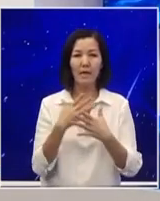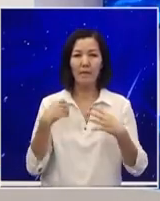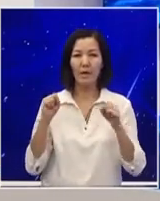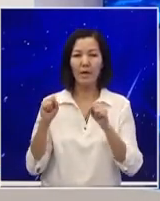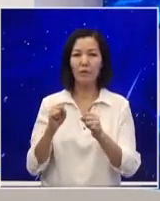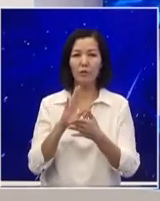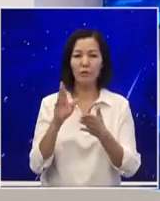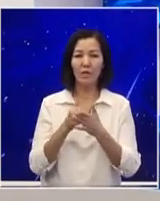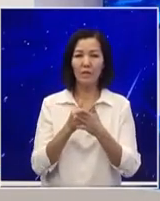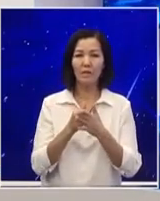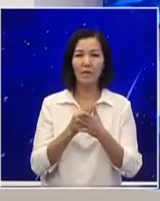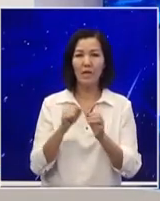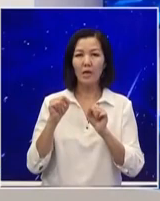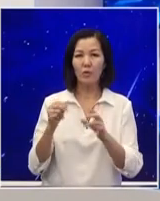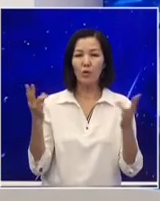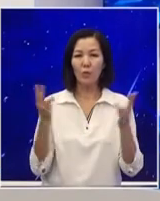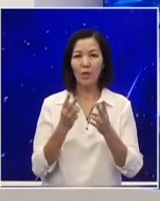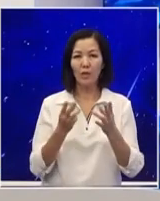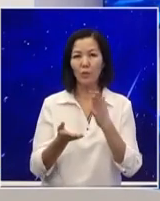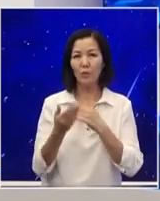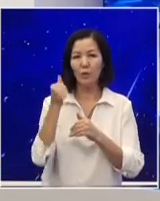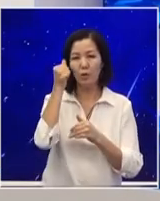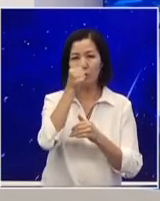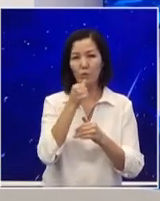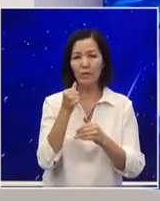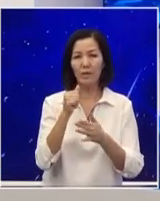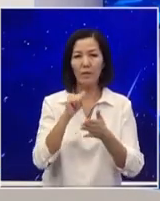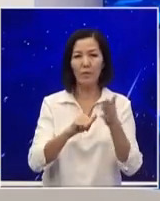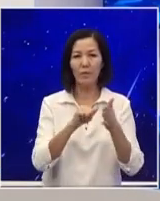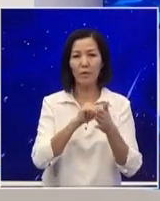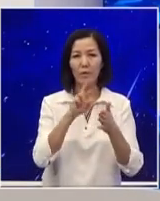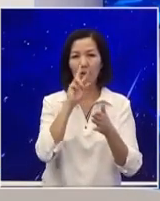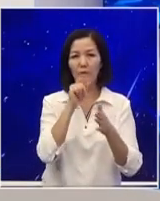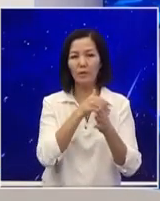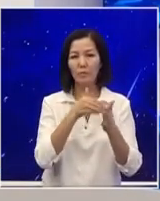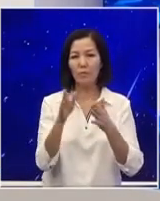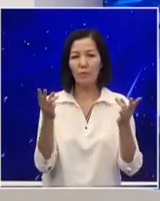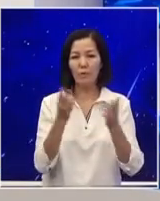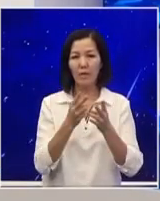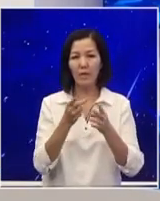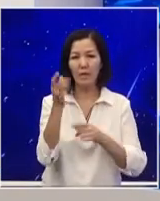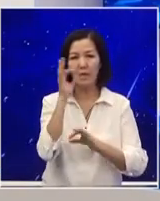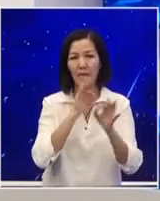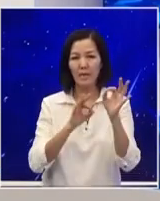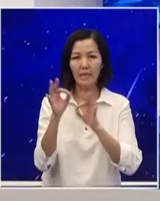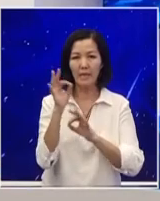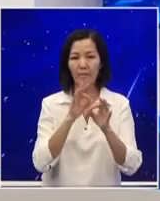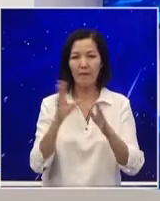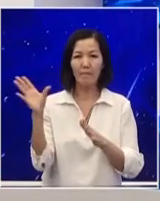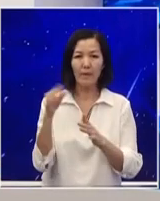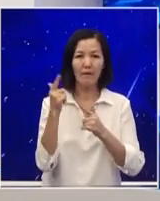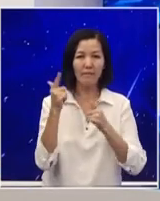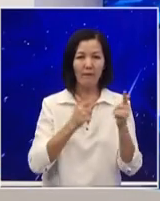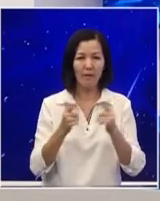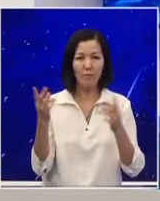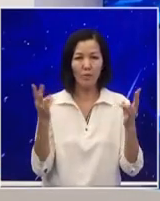орындау. Ауруханалардың әзірлігі өткен жолғыдай олқы болмау шарт. Дәрі-дәрмек қоры жеткілікті, ақ халаттылар қарусыз күреске